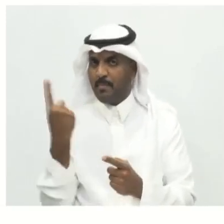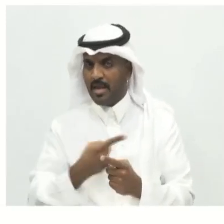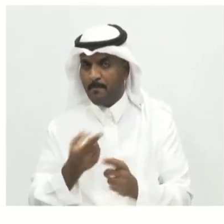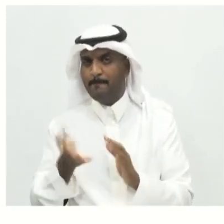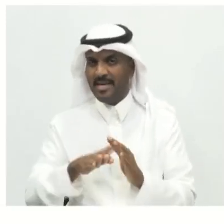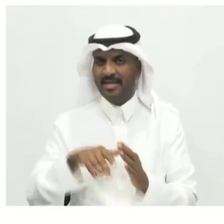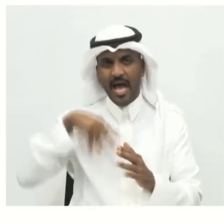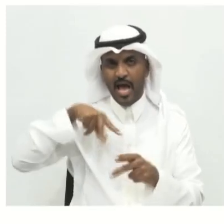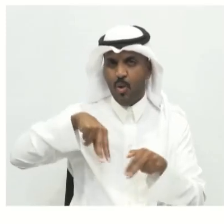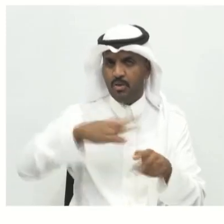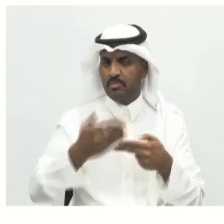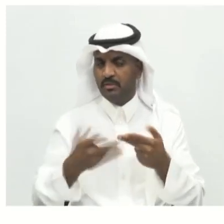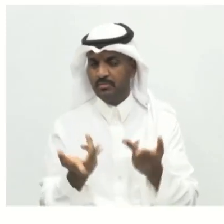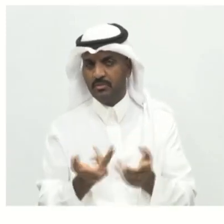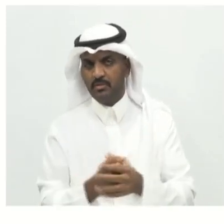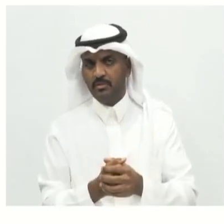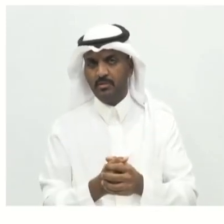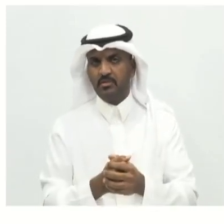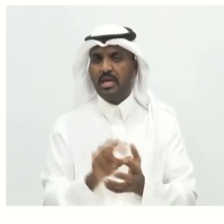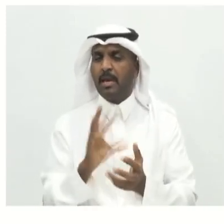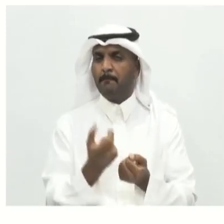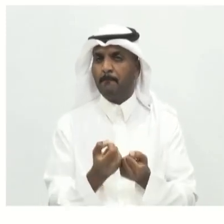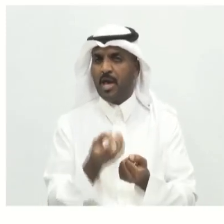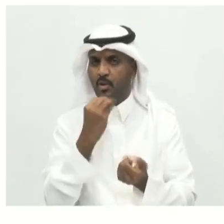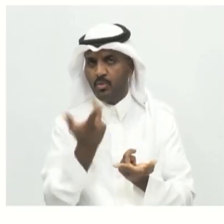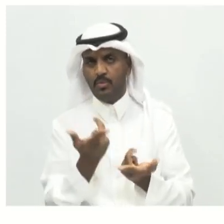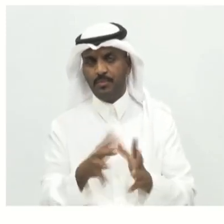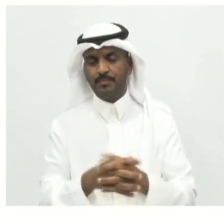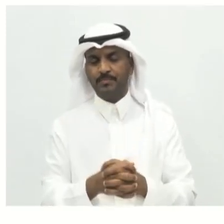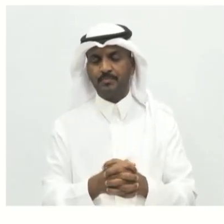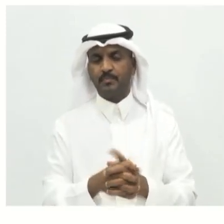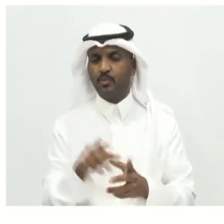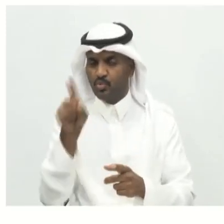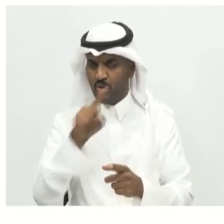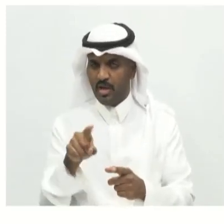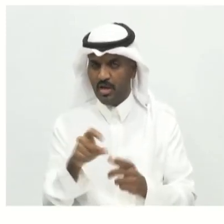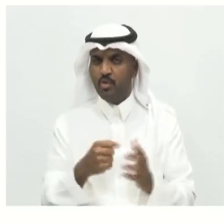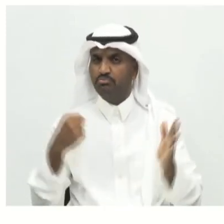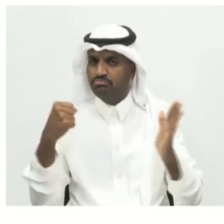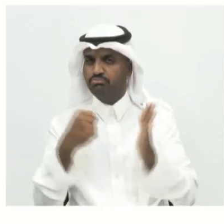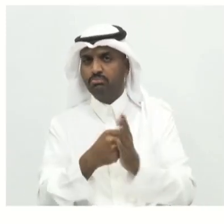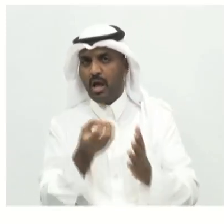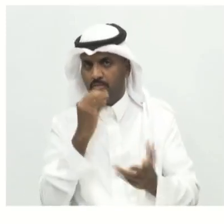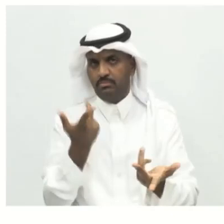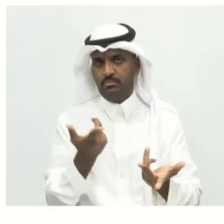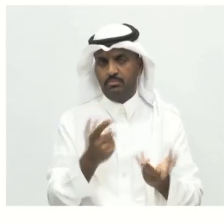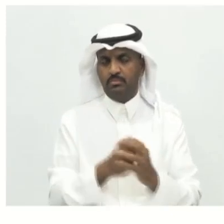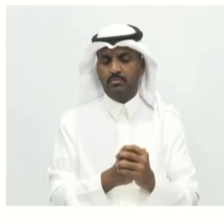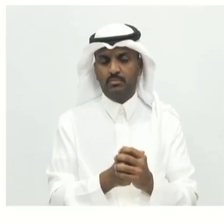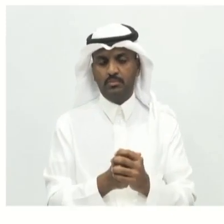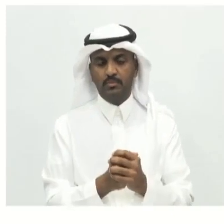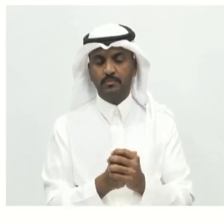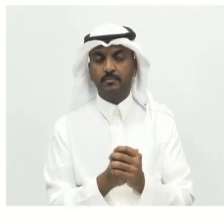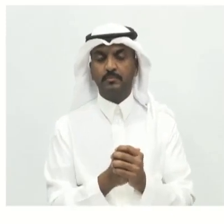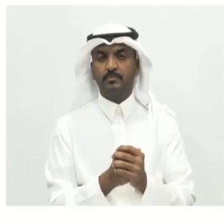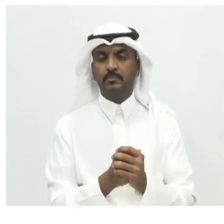الميته مثلا وما المقدار الذي ياكل من هذه الميته هل ياكل منها حتى يشبع او ماذا احسنتم